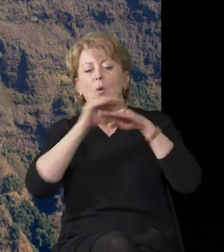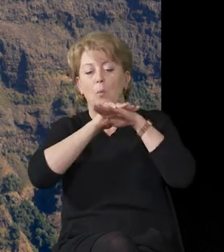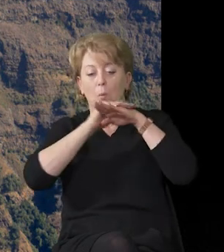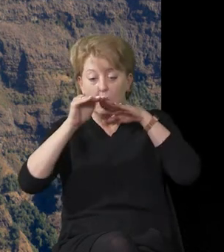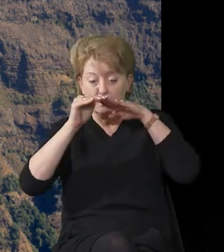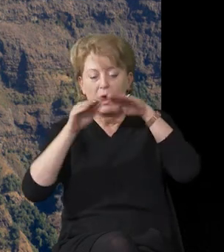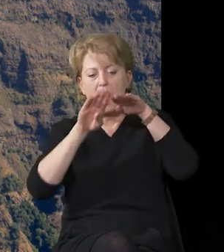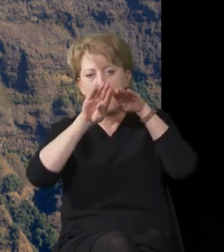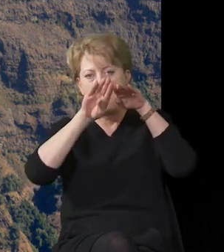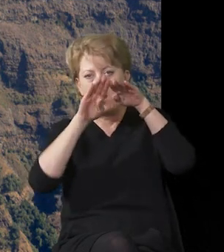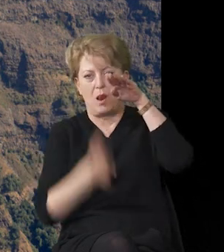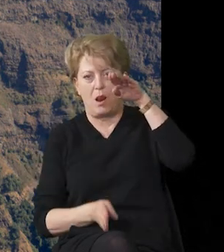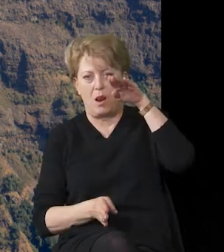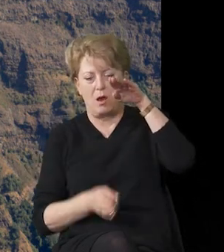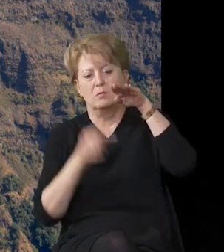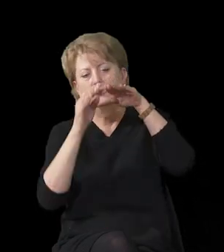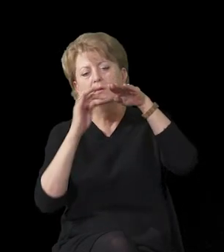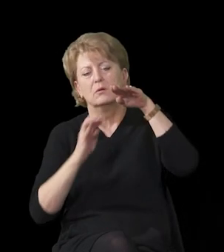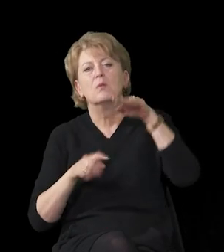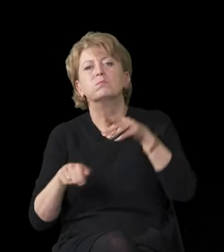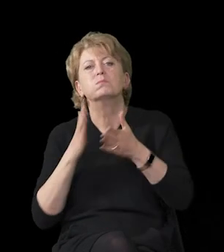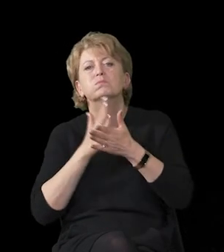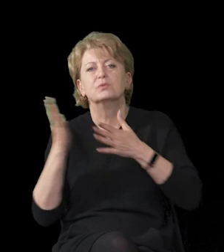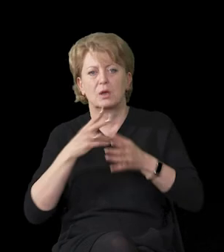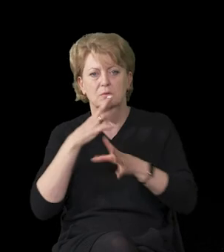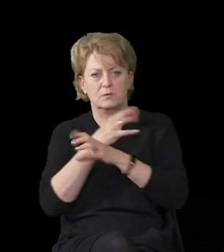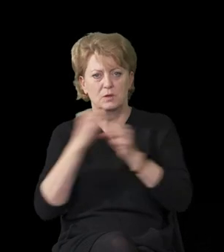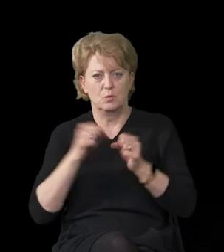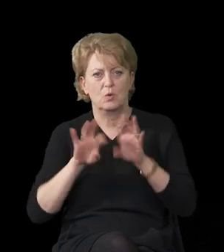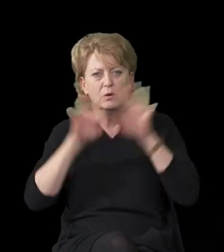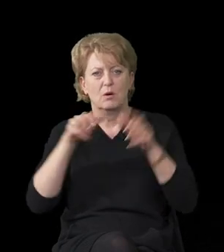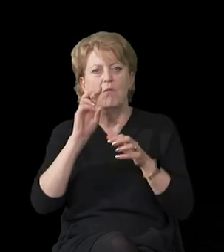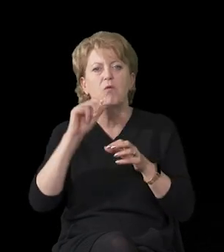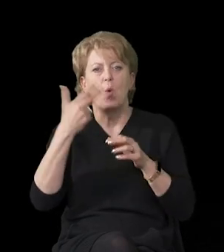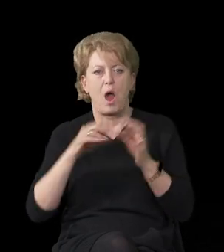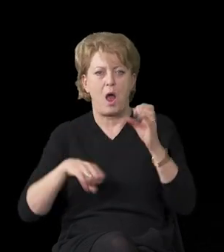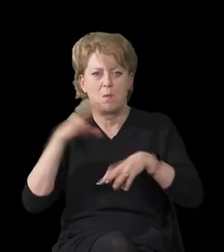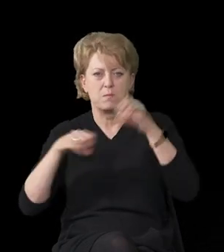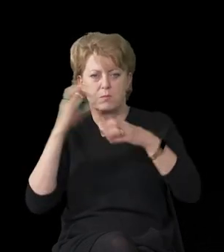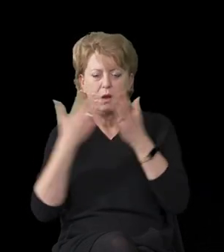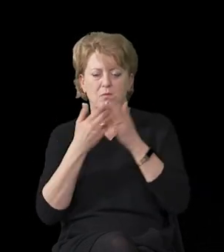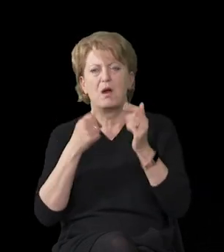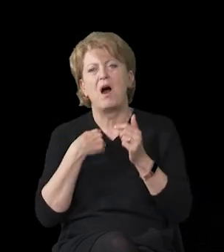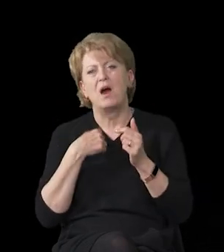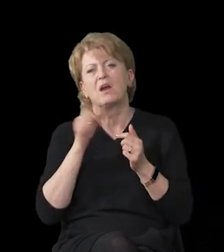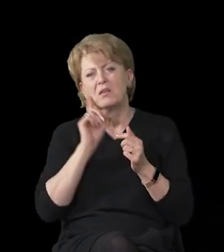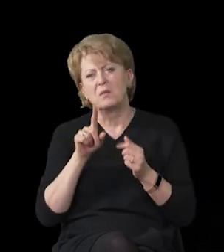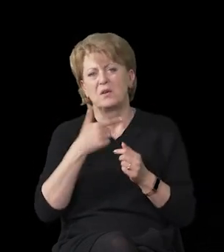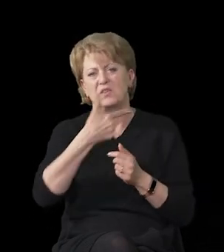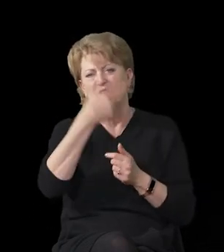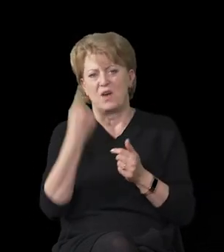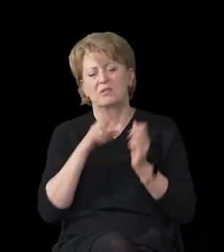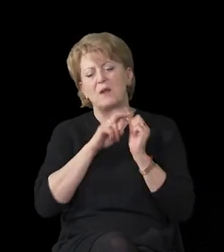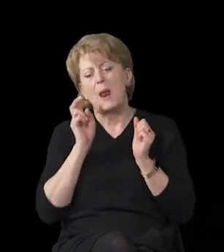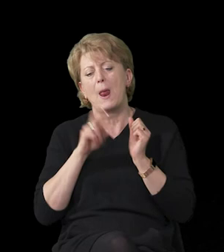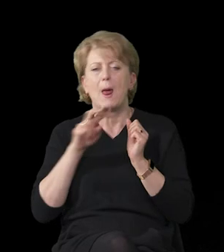to pozostałości po aktywności wulkanicznej. Natomiast ja udałem się tam na taki króciutki, dwudniowy trekking po to, żeby dojść do